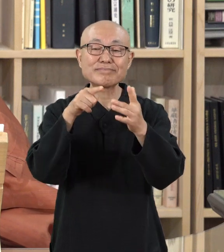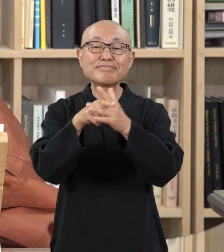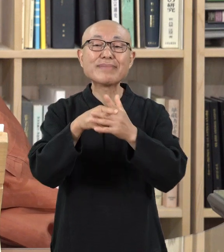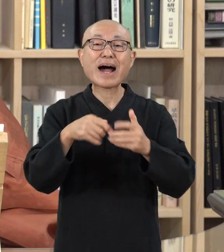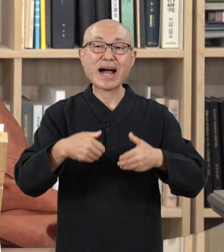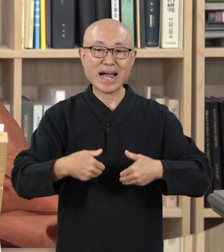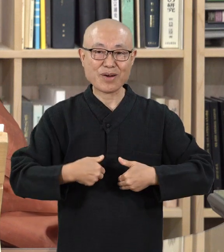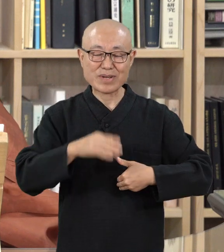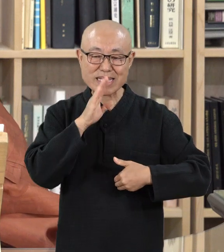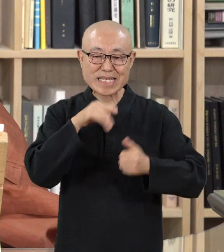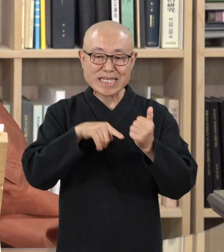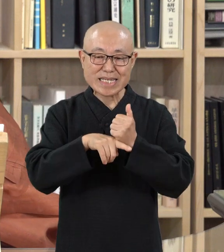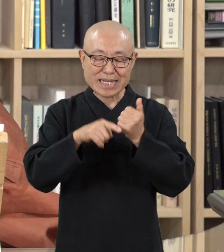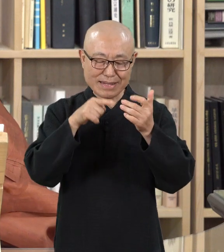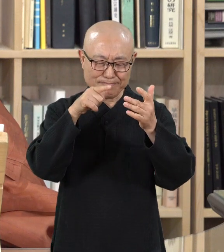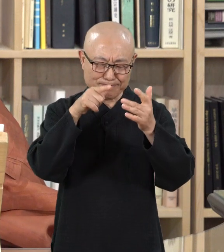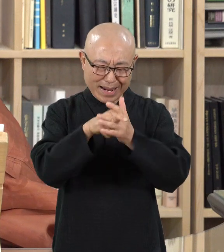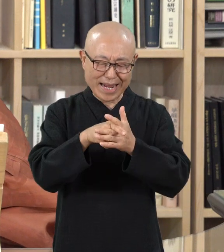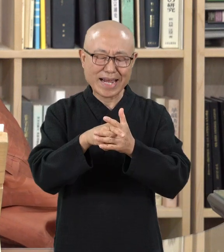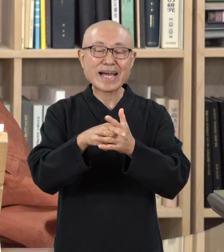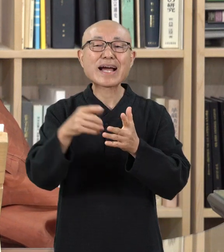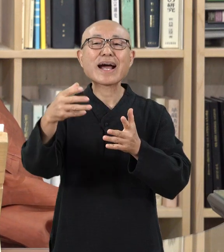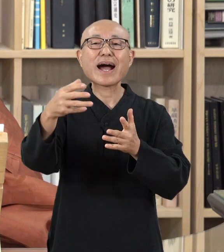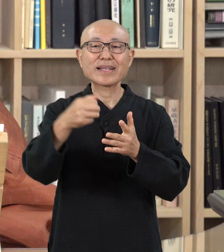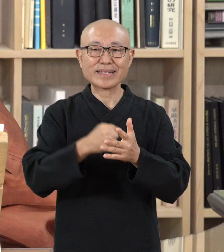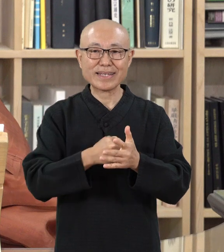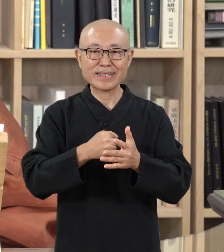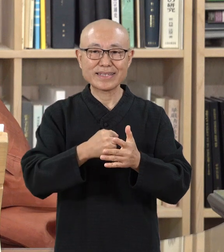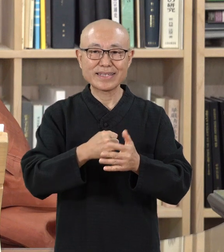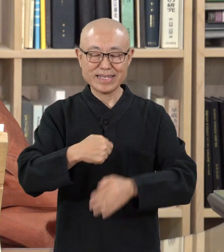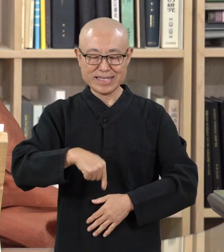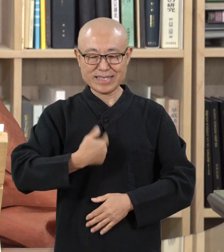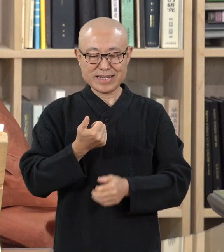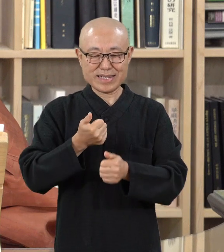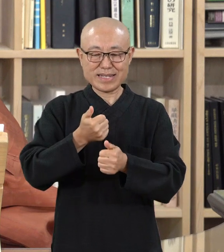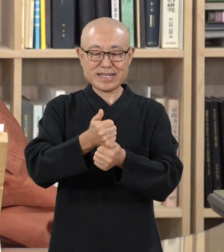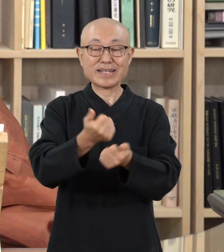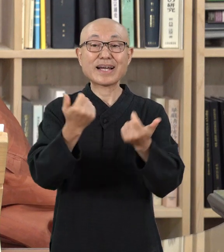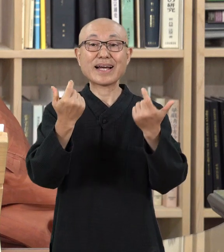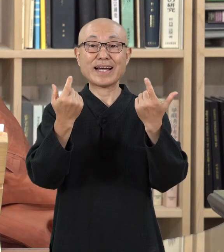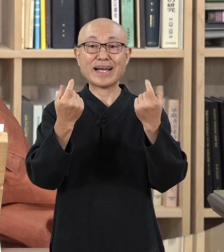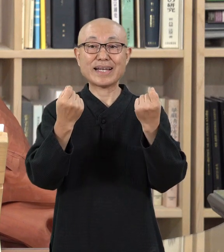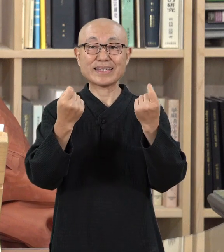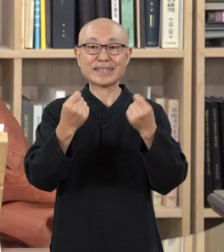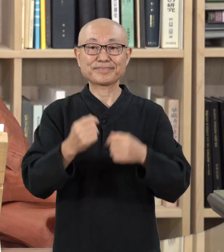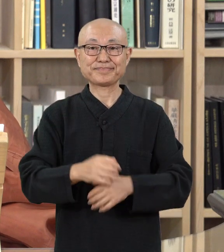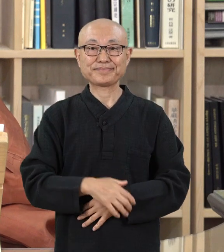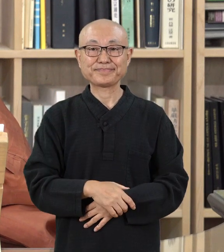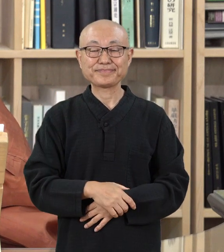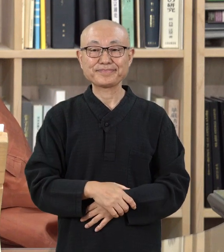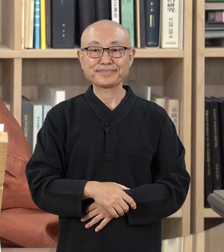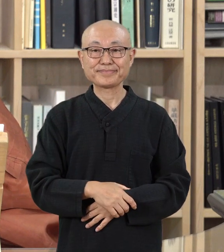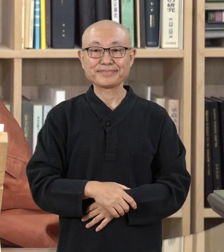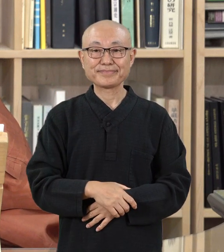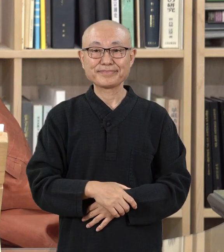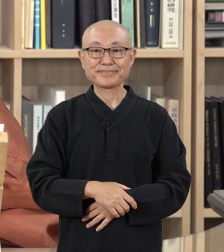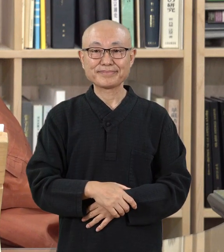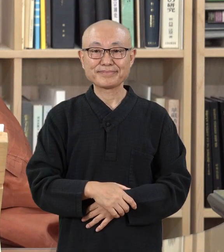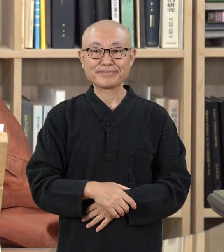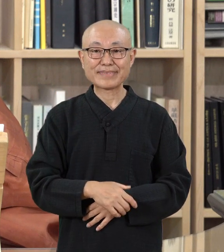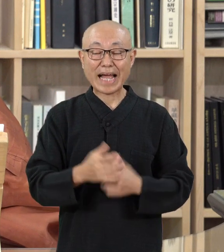깨닫고 초탈의 경지에 이르는 것, 이것이 자기를 이기는 것이다. 그래서 이것을